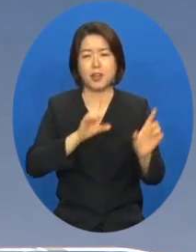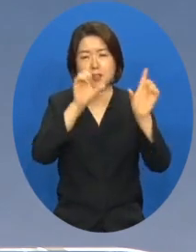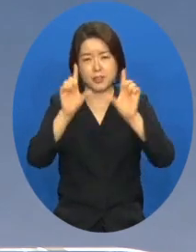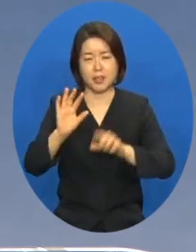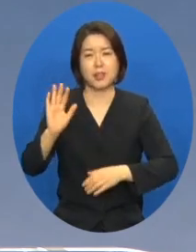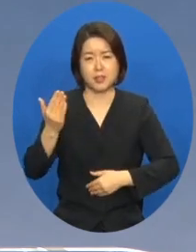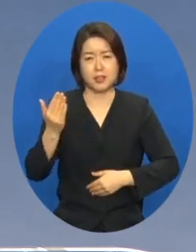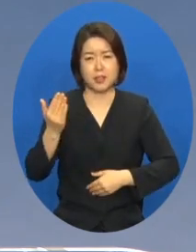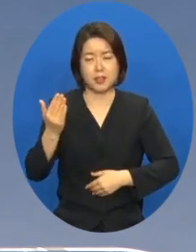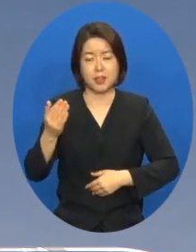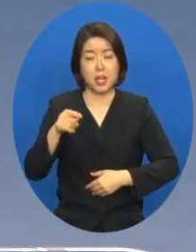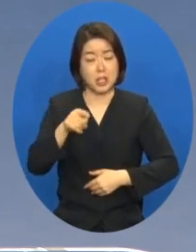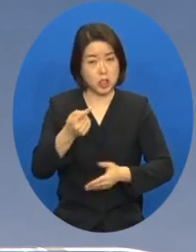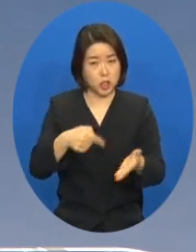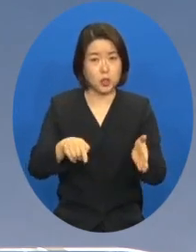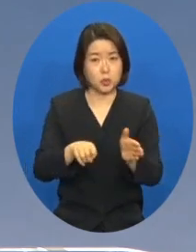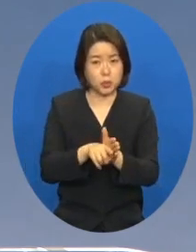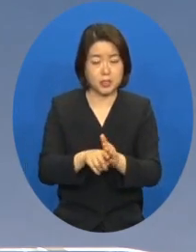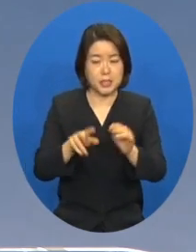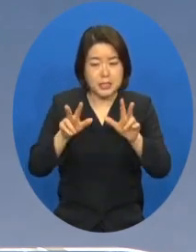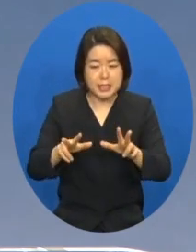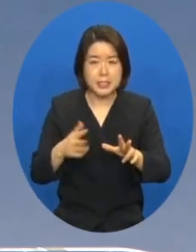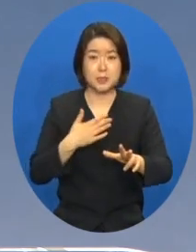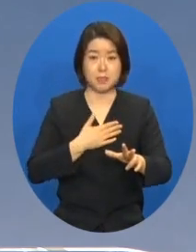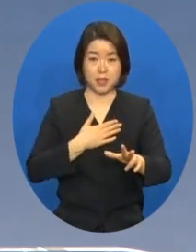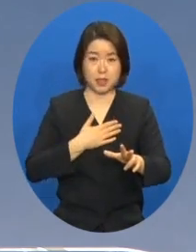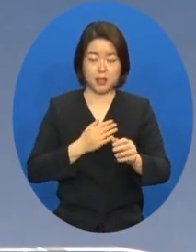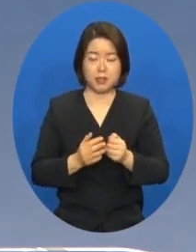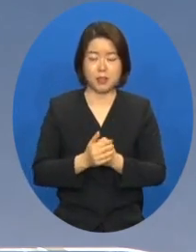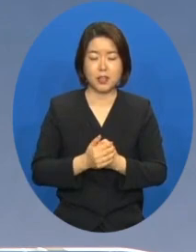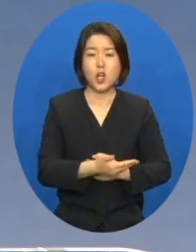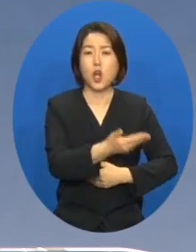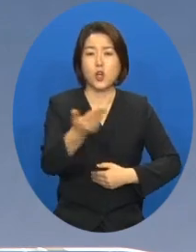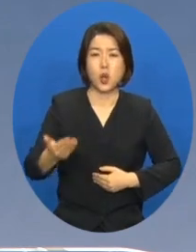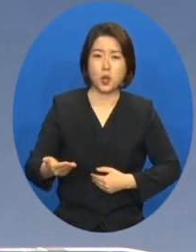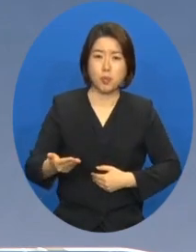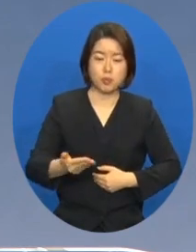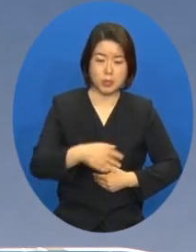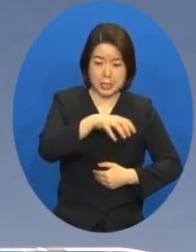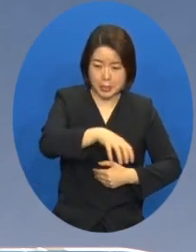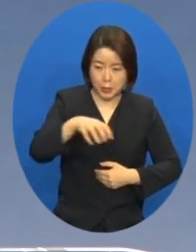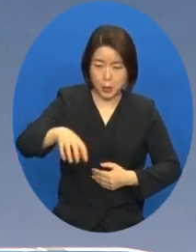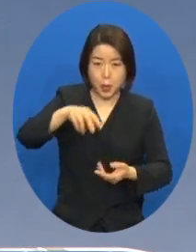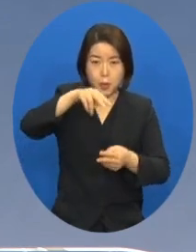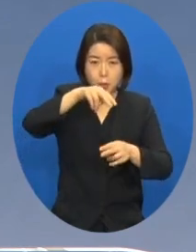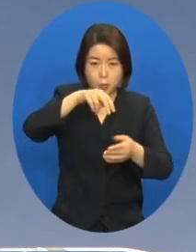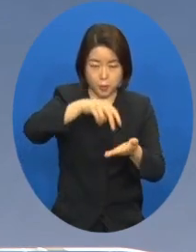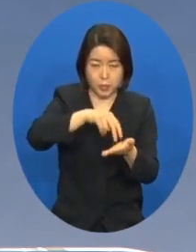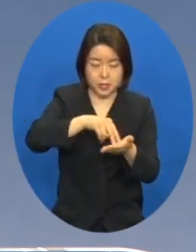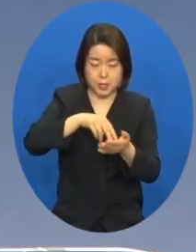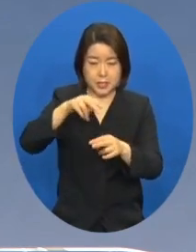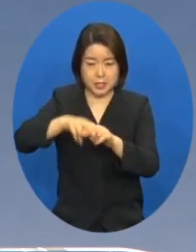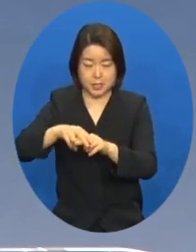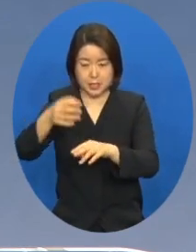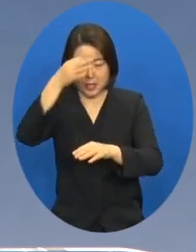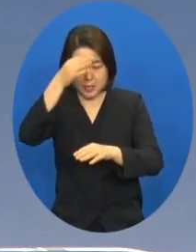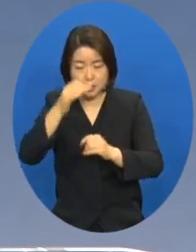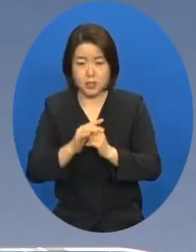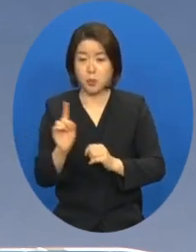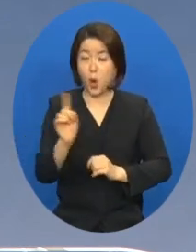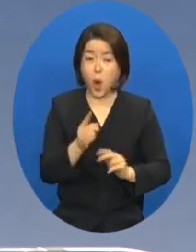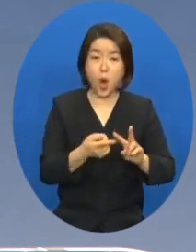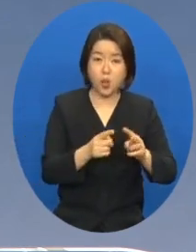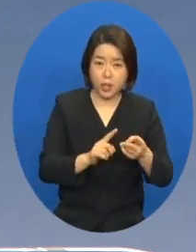하겠다. 그러려면 지금 현재 여러분의 위치가, 지위가, 능력이